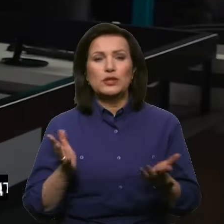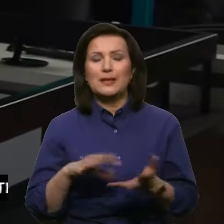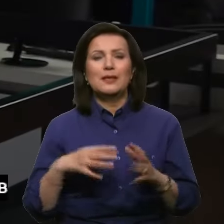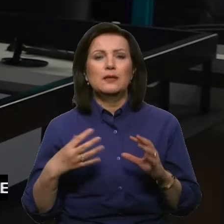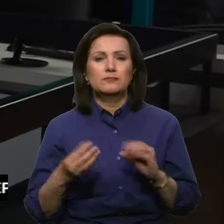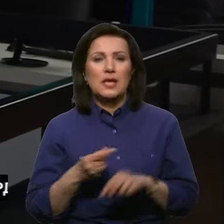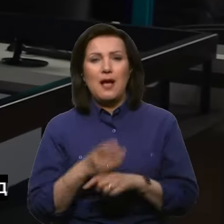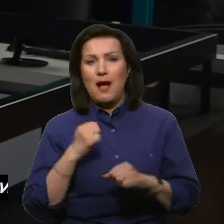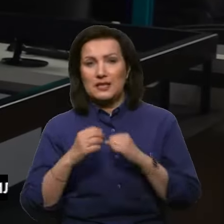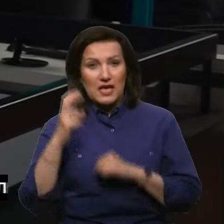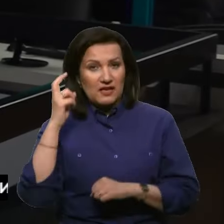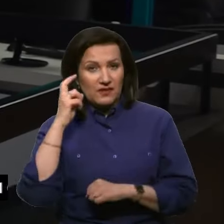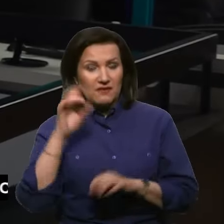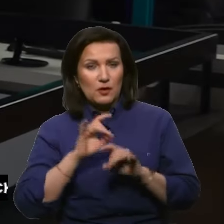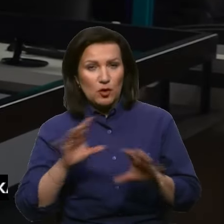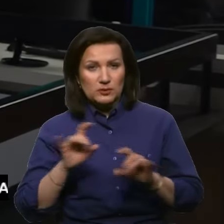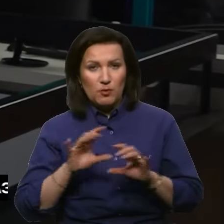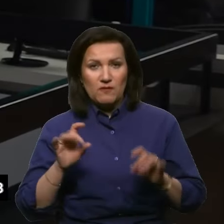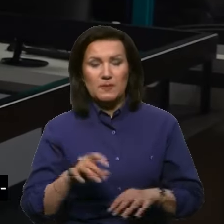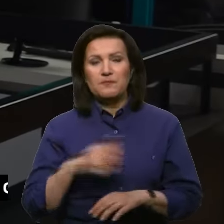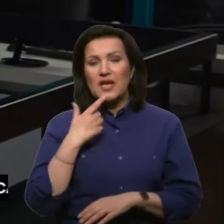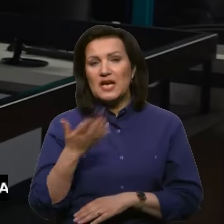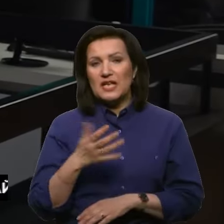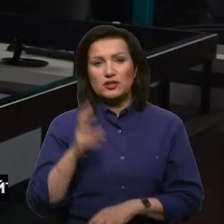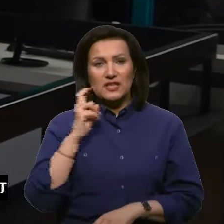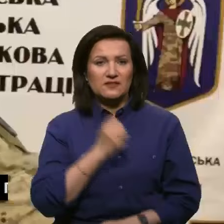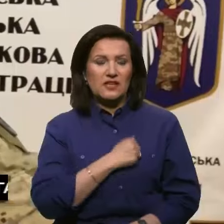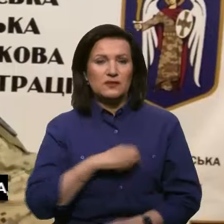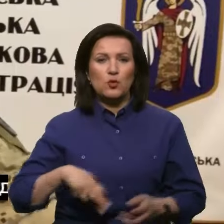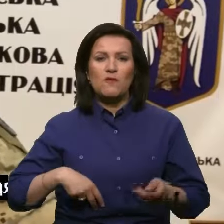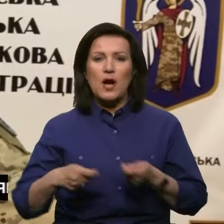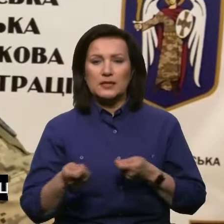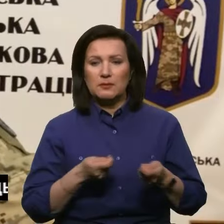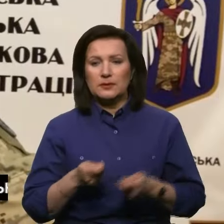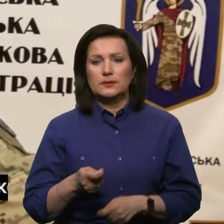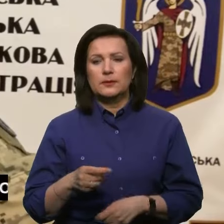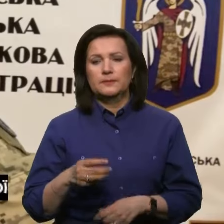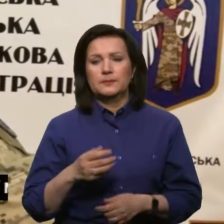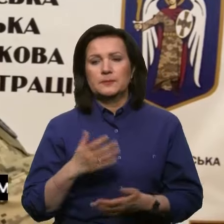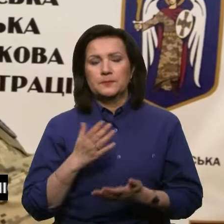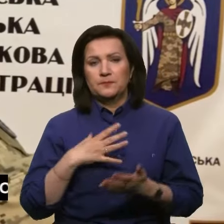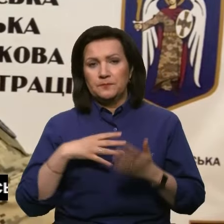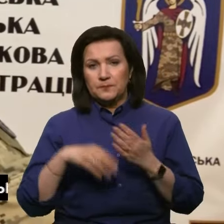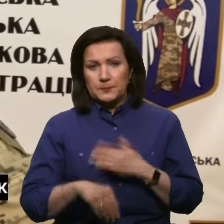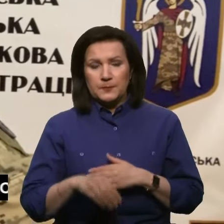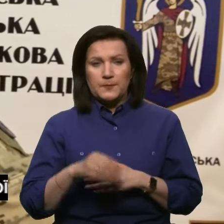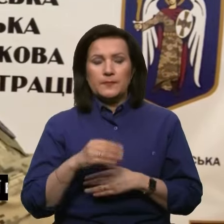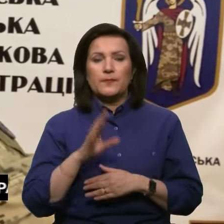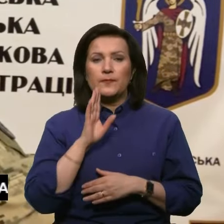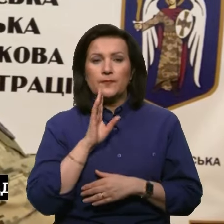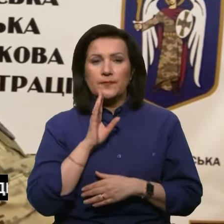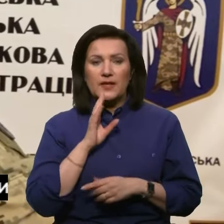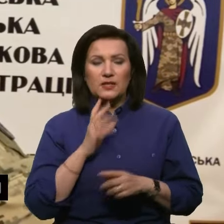Києві, розповів Михайло Шаманов, речник Київської міської військової адміністрації. Одна людина, на жаль, загинула. Це жінка в кареті